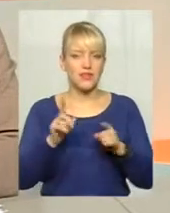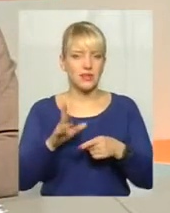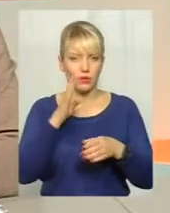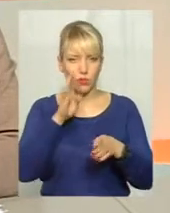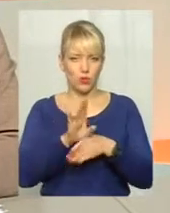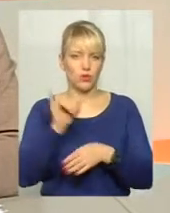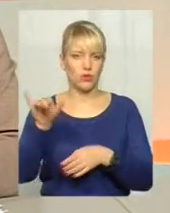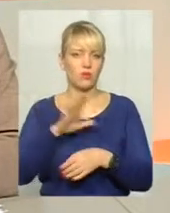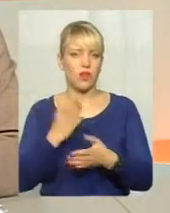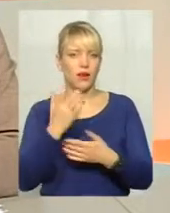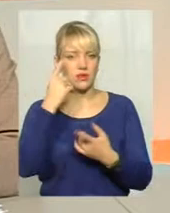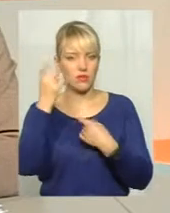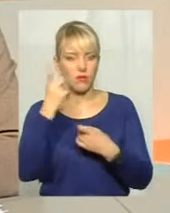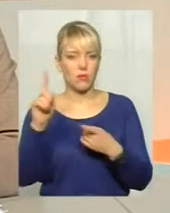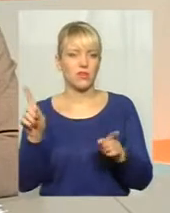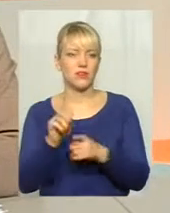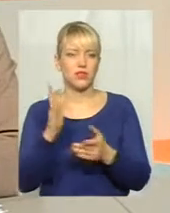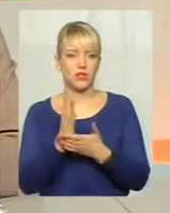що міграційній службі існує